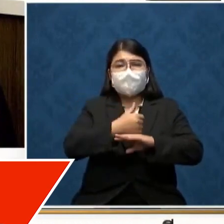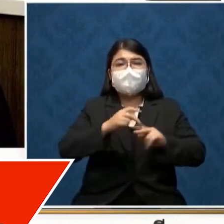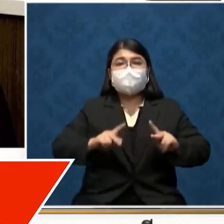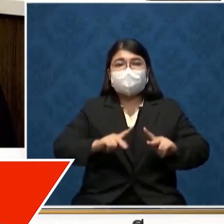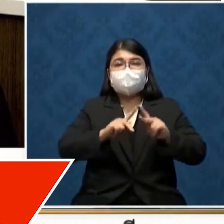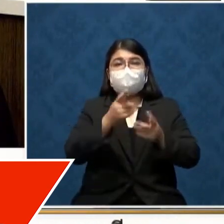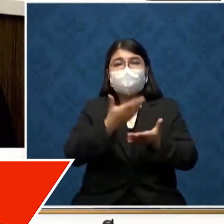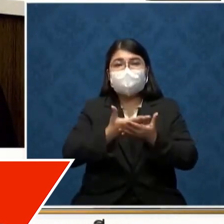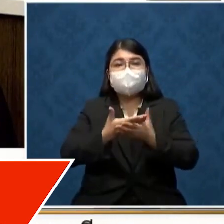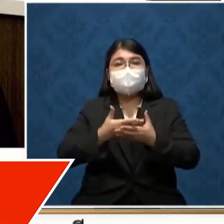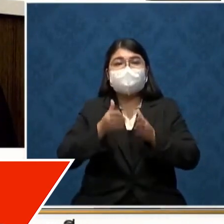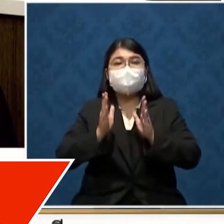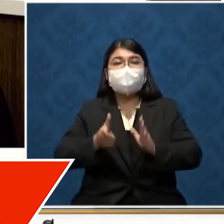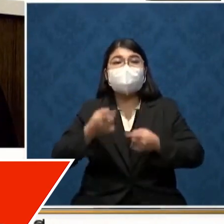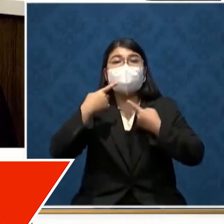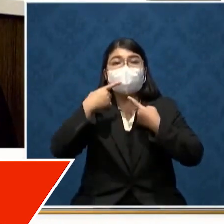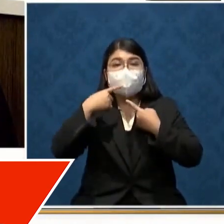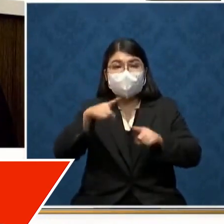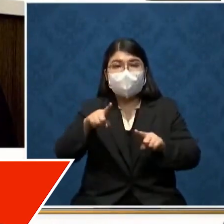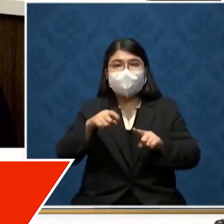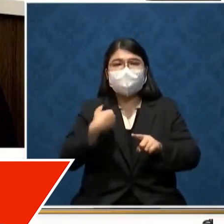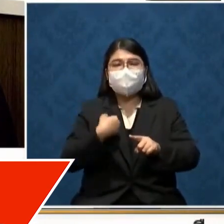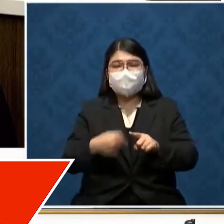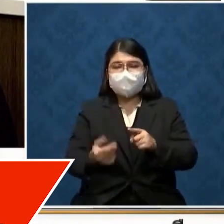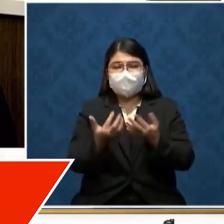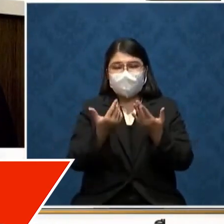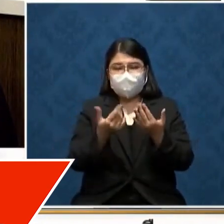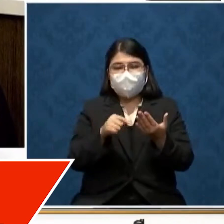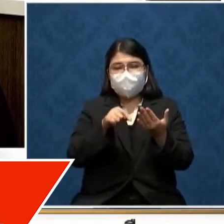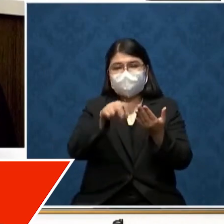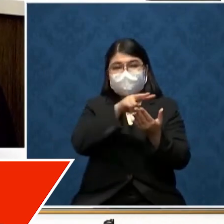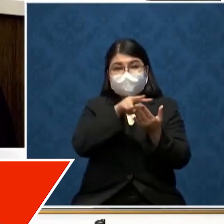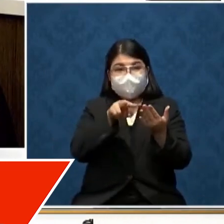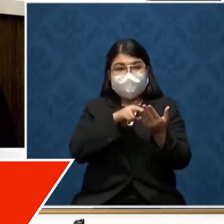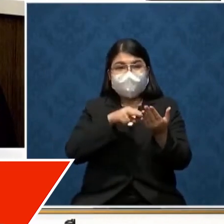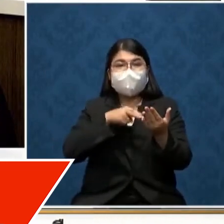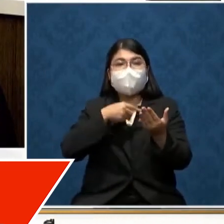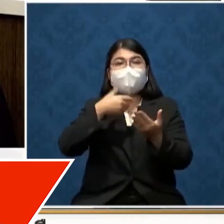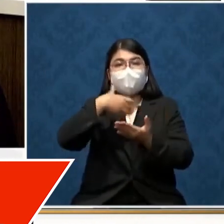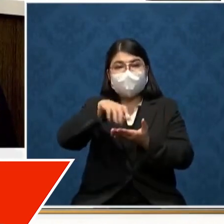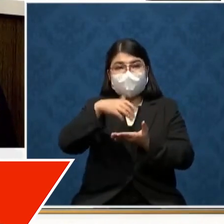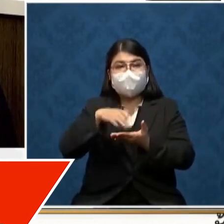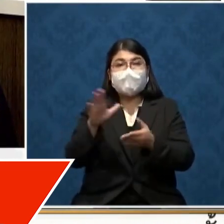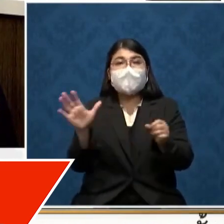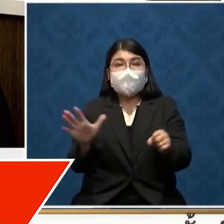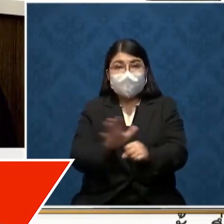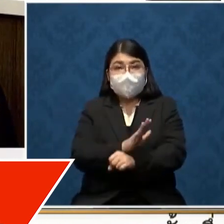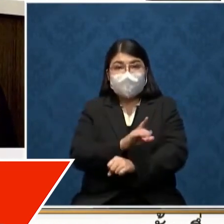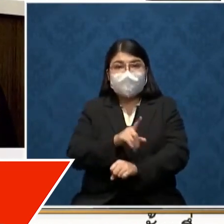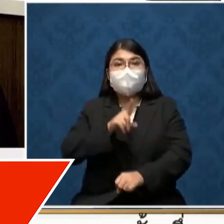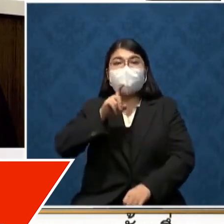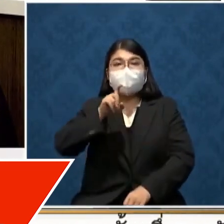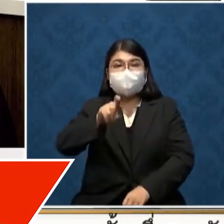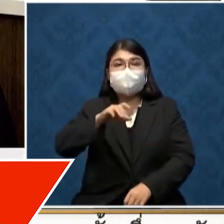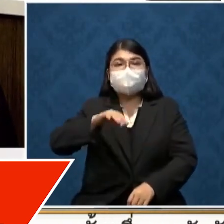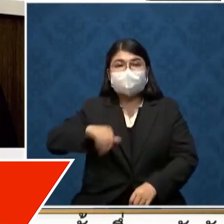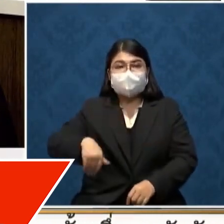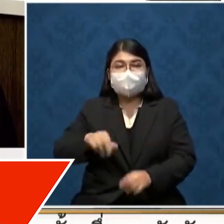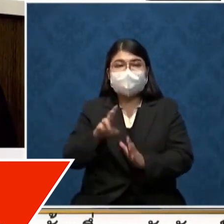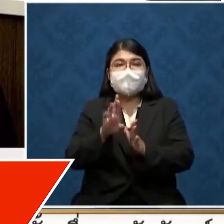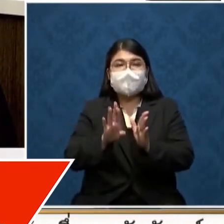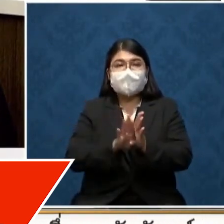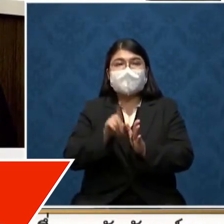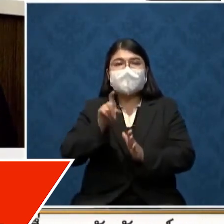อบผมจะอ่านกระทู้ให้ครบก่อนนะครับเป็นเรื่องอะไรแล้วจะเข้าสู่คำถามนะครับตามระเบียบผมมีส